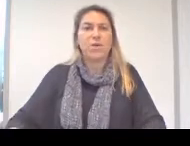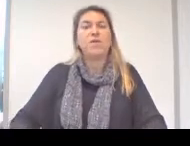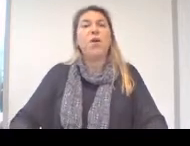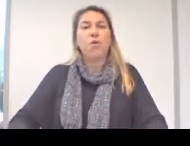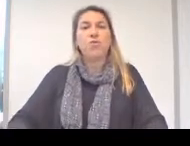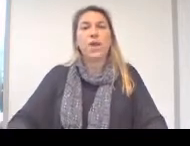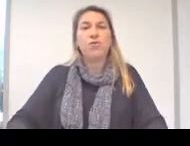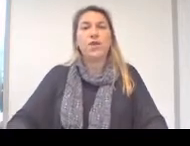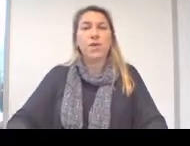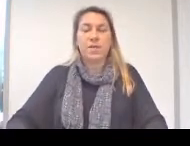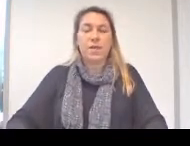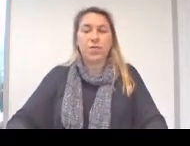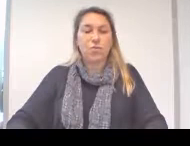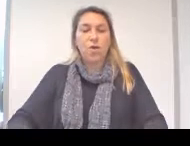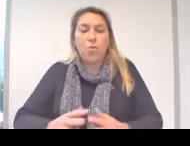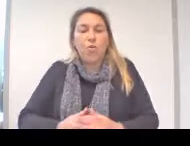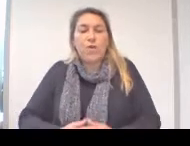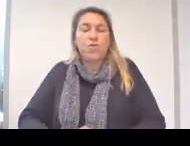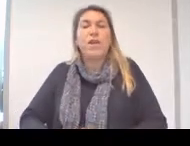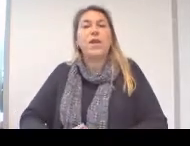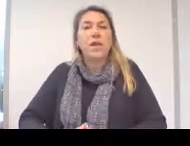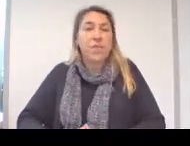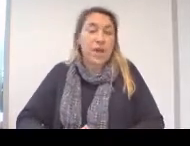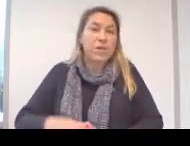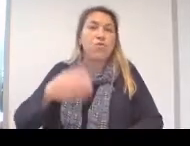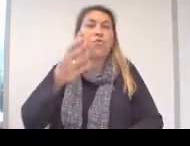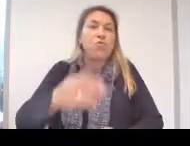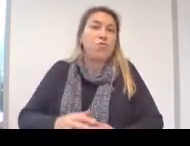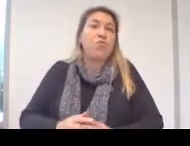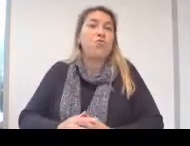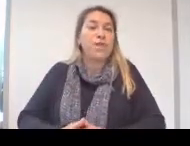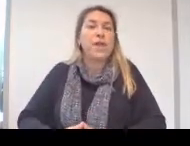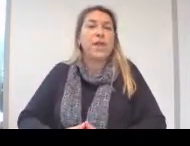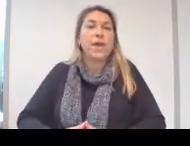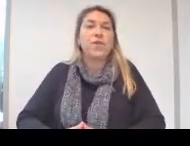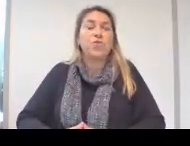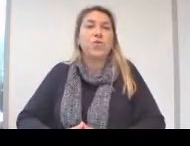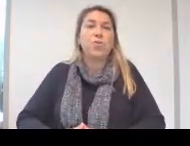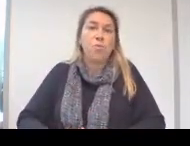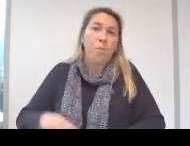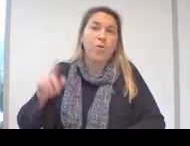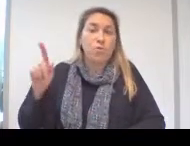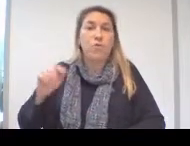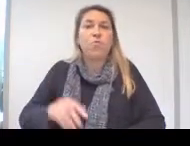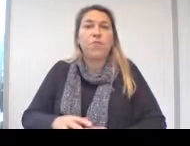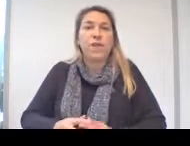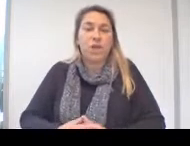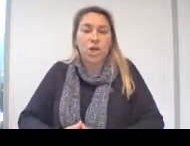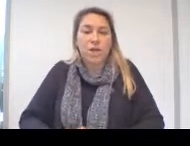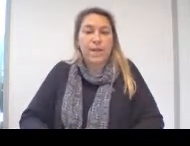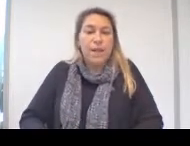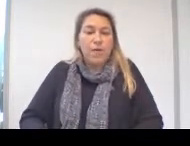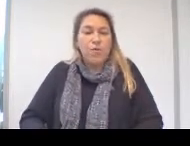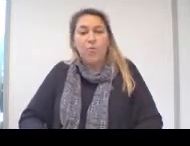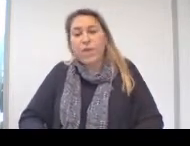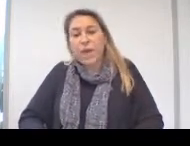la diapositive, en contactant les organisations professionnelles et les fédérations. Vous retrouverez les liens là sur le PowerPoint donc, que vous pouvez